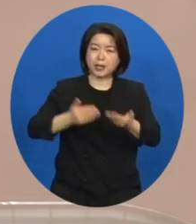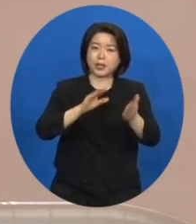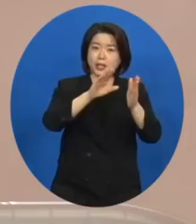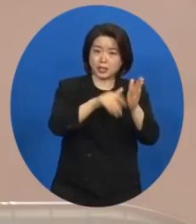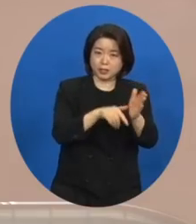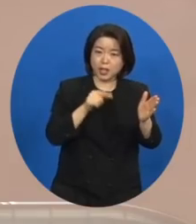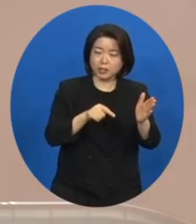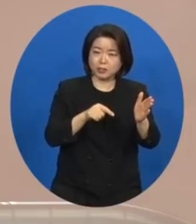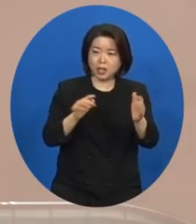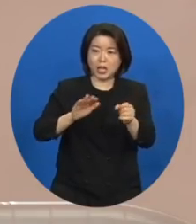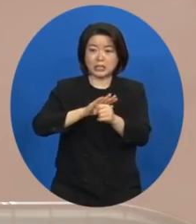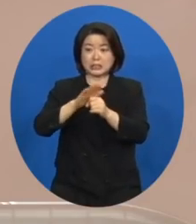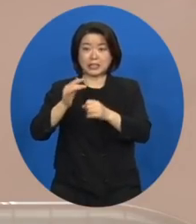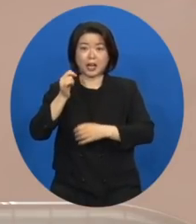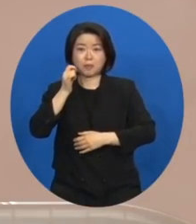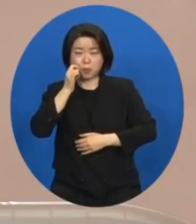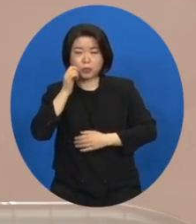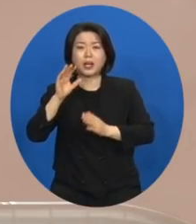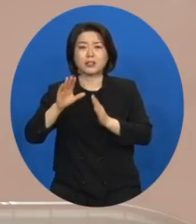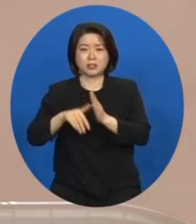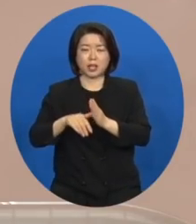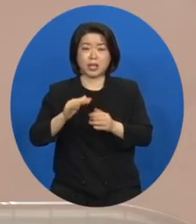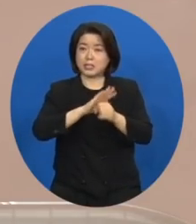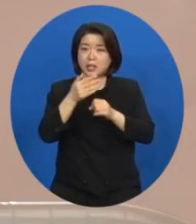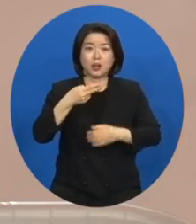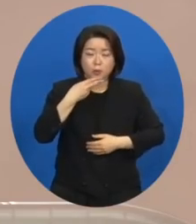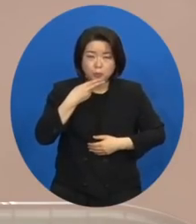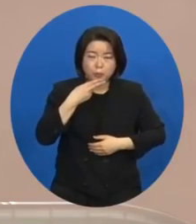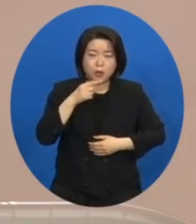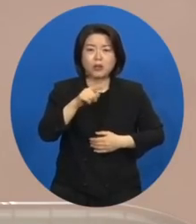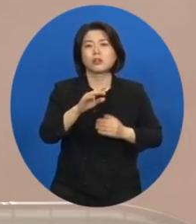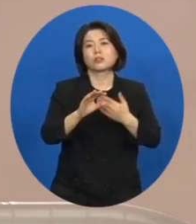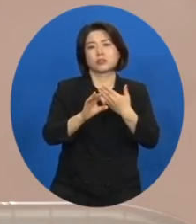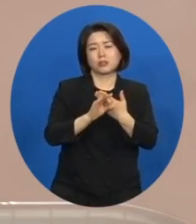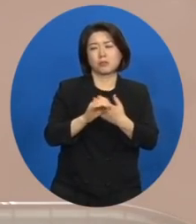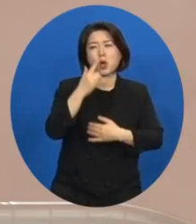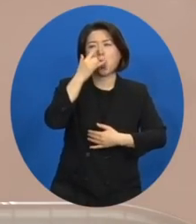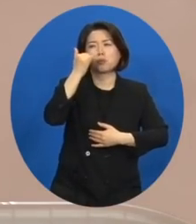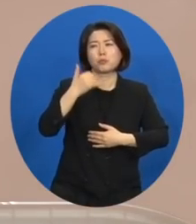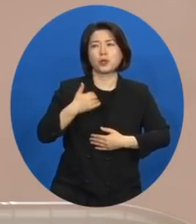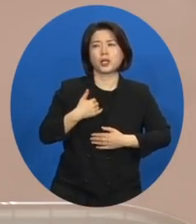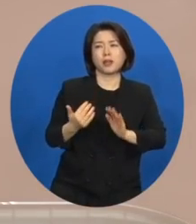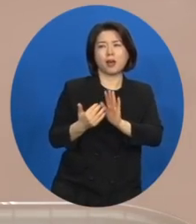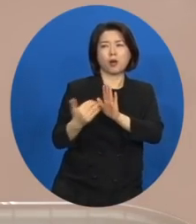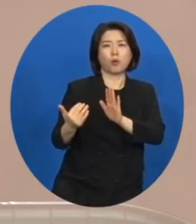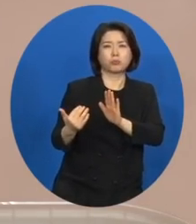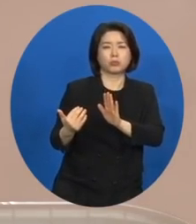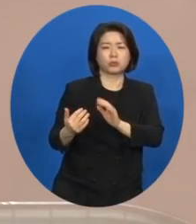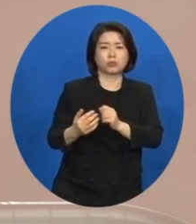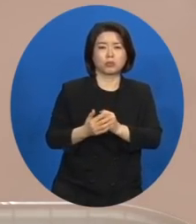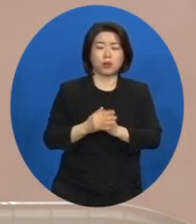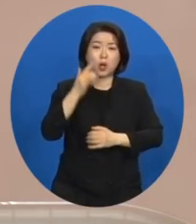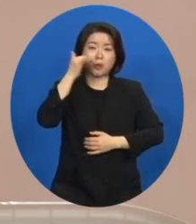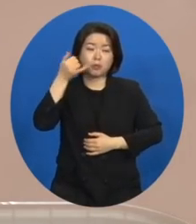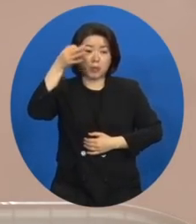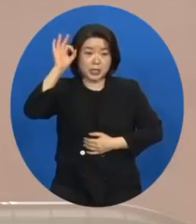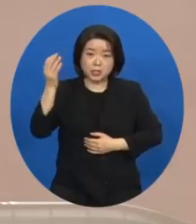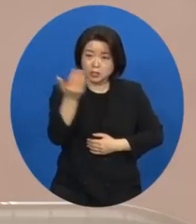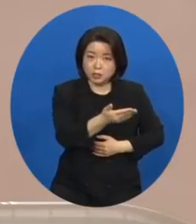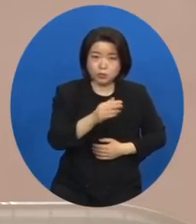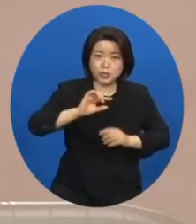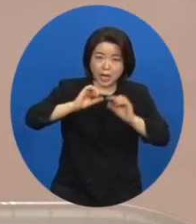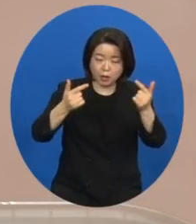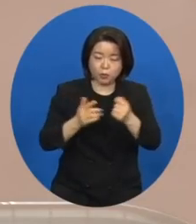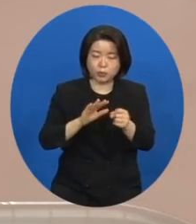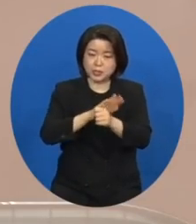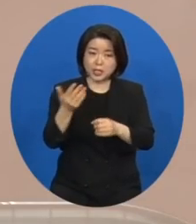부모가 나를 사랑하지 않았어 부모가 나를 거저 렸어 부모님이 어떤 인정을 해주지 못하고 아 어떤